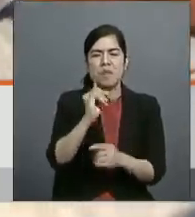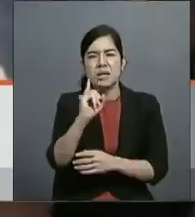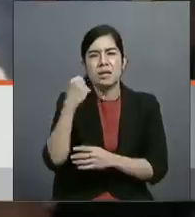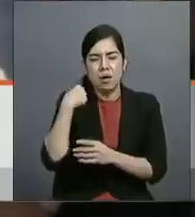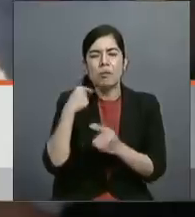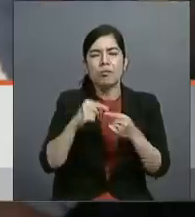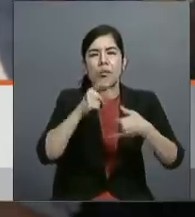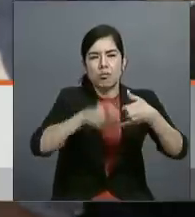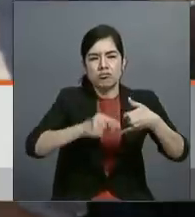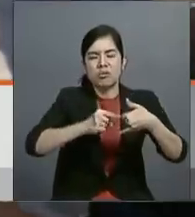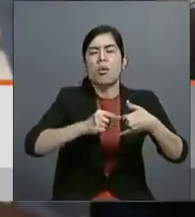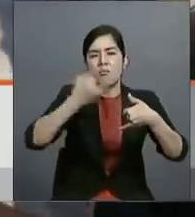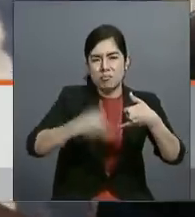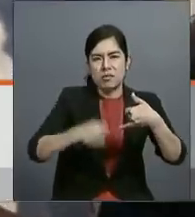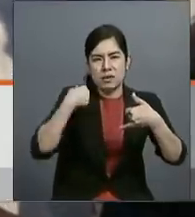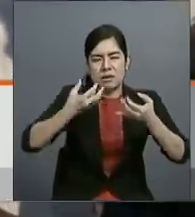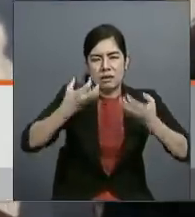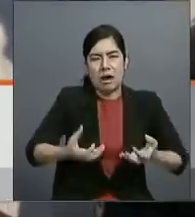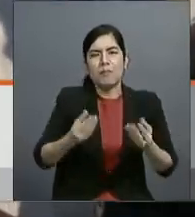แผ่นดิน